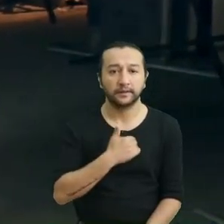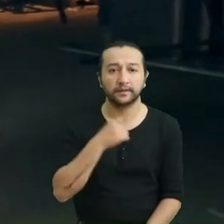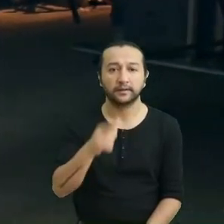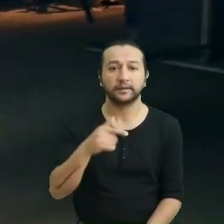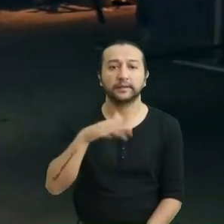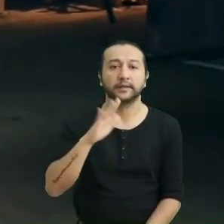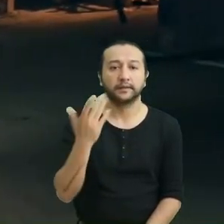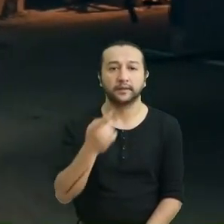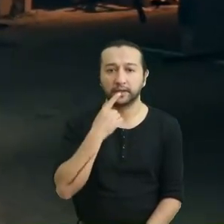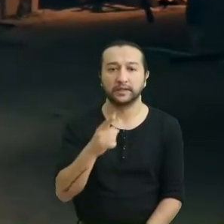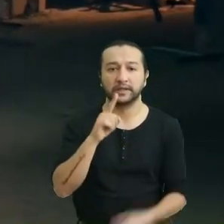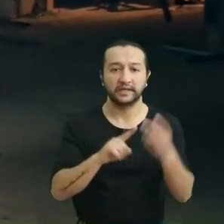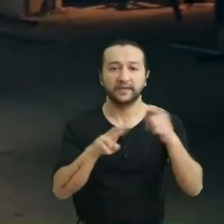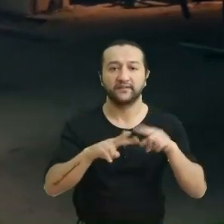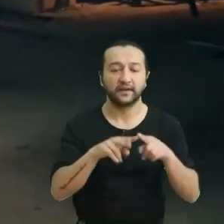Ben değilim. İvan.